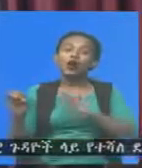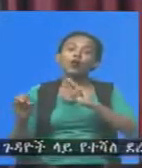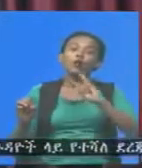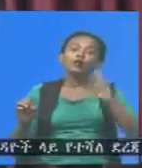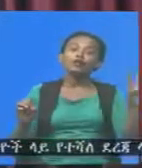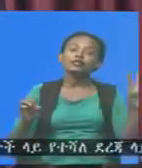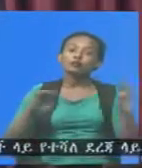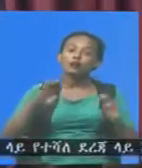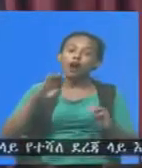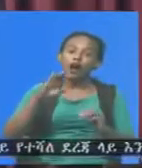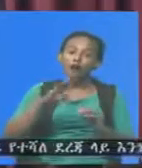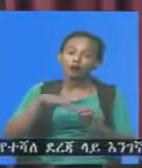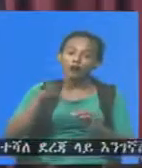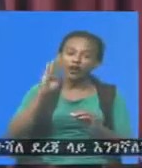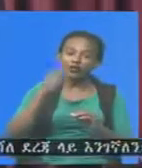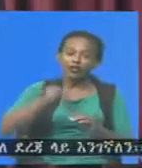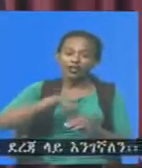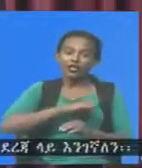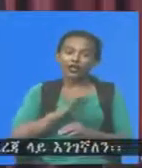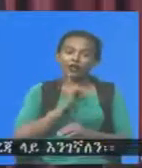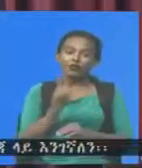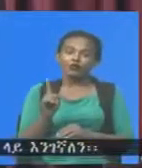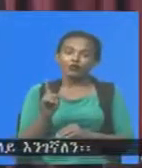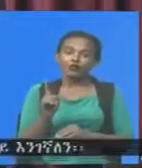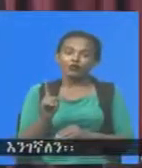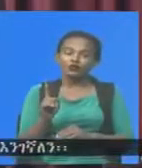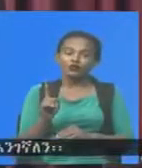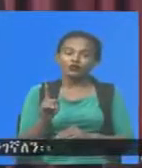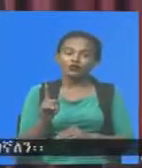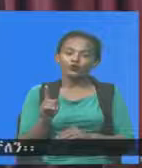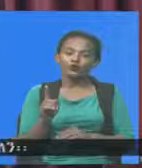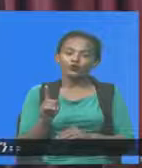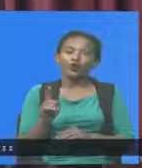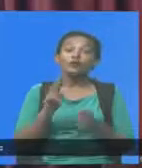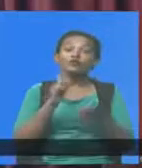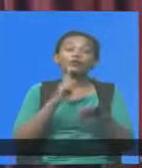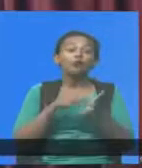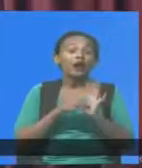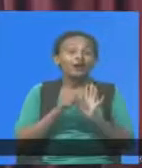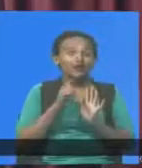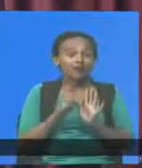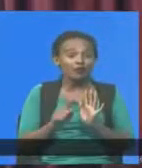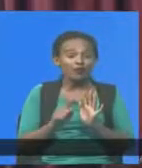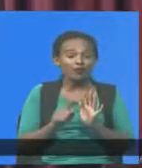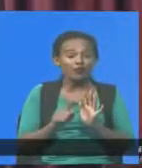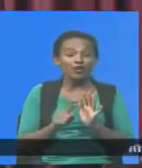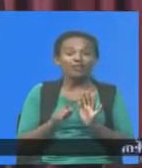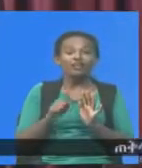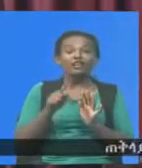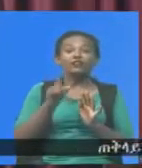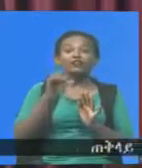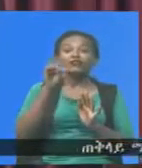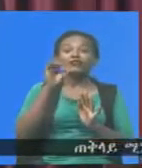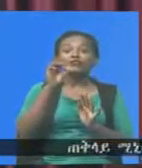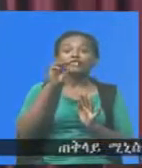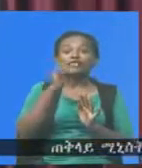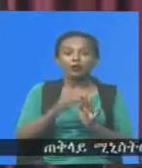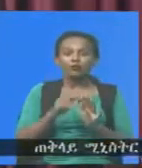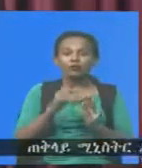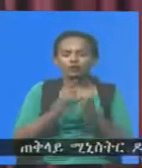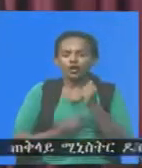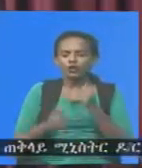ይላሉ። ዌስት ባንክ ብቻ ሳይሆን ኢስት ባንክ የኛ ነው ይላሉ። ምን ማለት ነው? ፍልስጤም ብቻ ሳይሆን ጆርዳን የኛ ነው